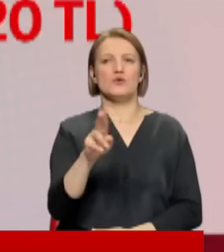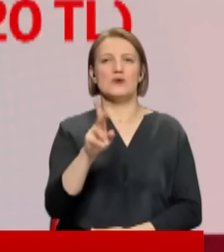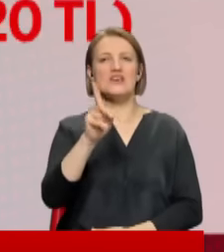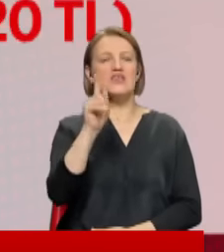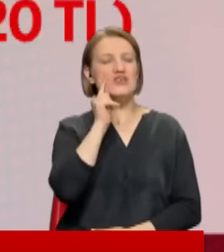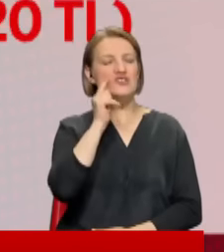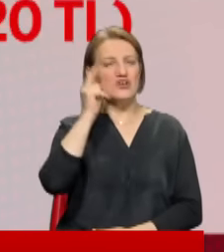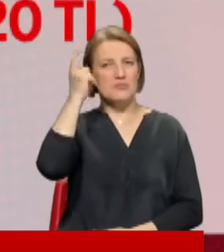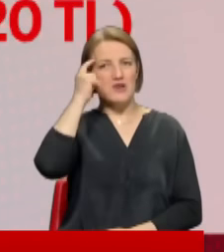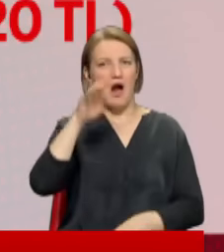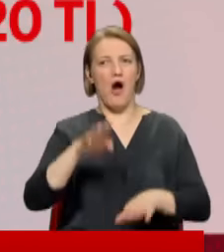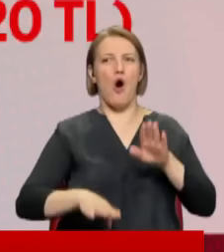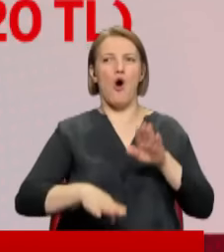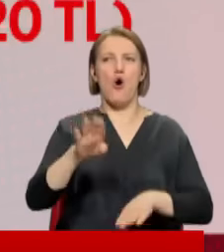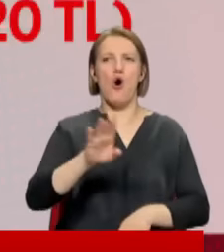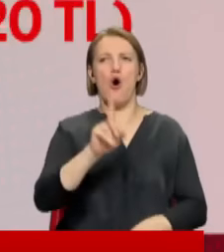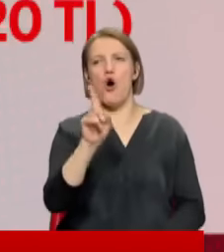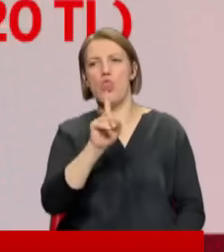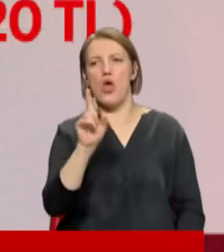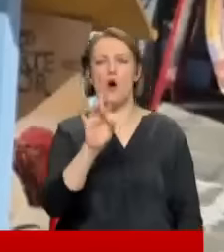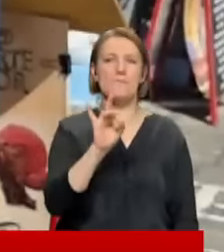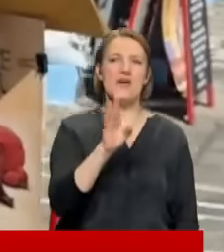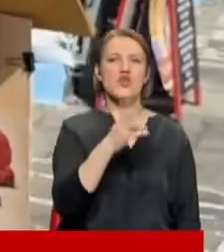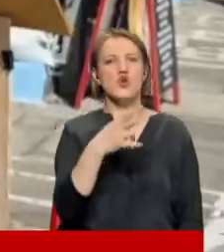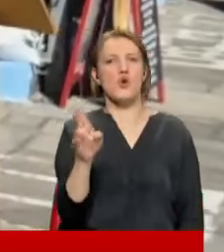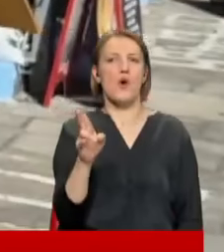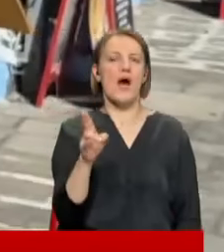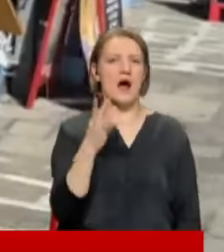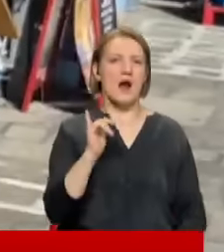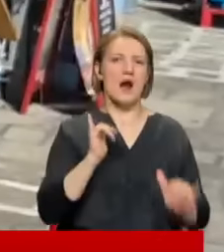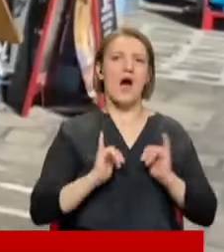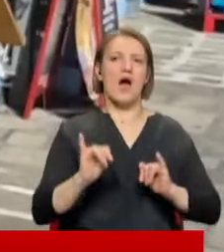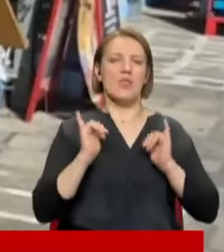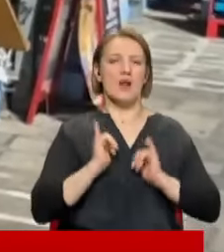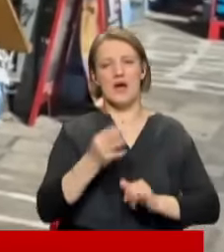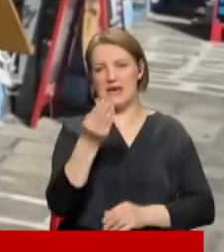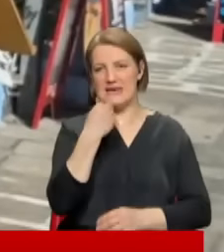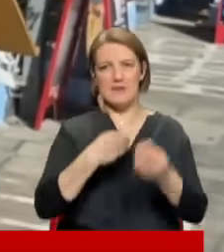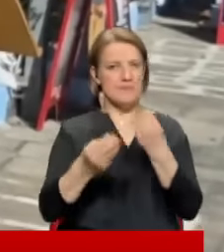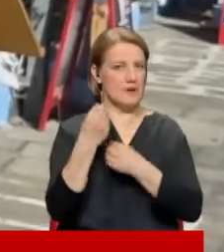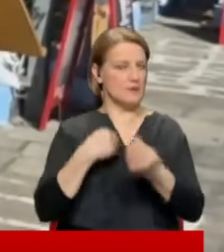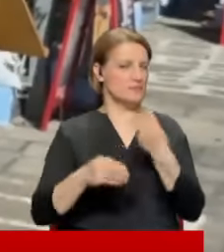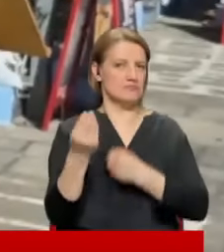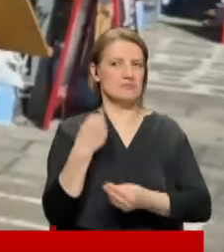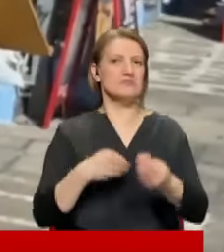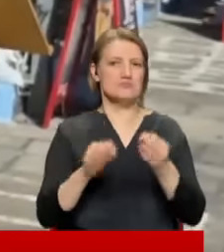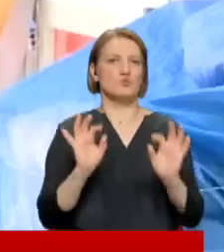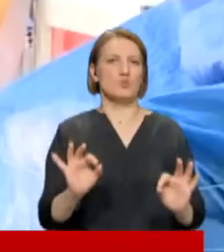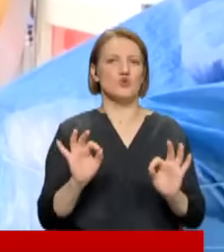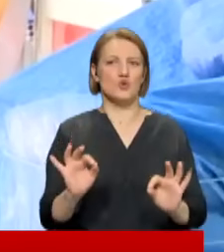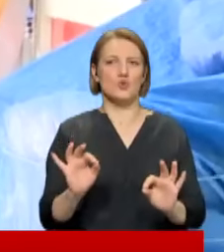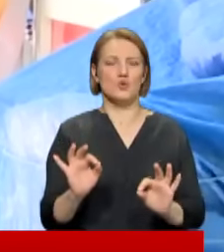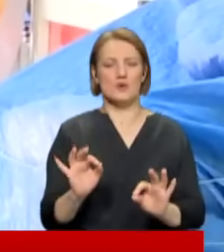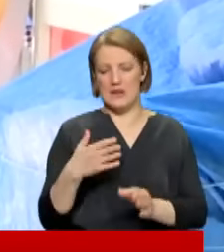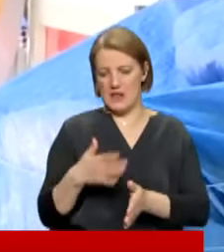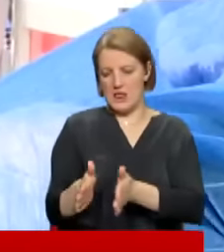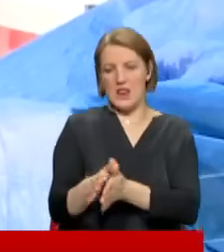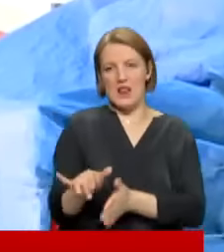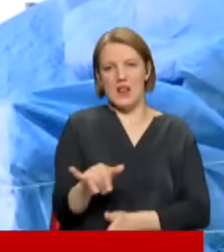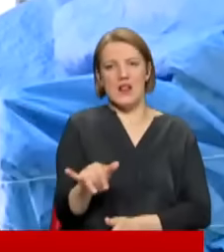kişi başı ortalama 10-15 euroya rahatça karnınızı doyurmanız mümkün. Yanı